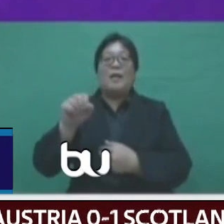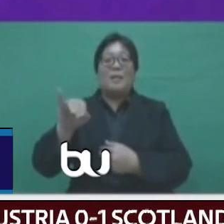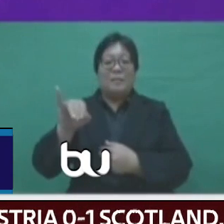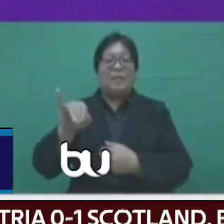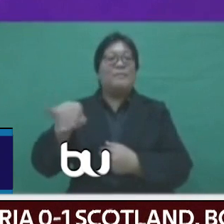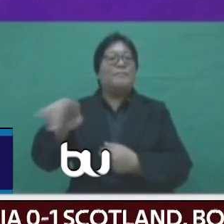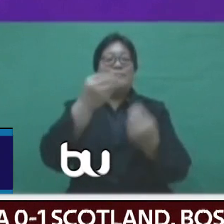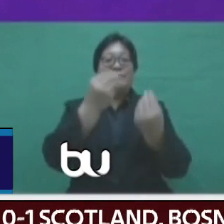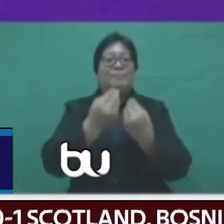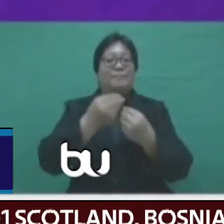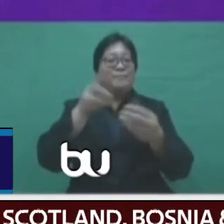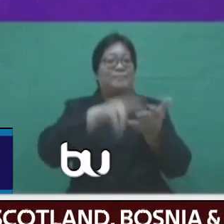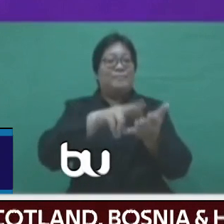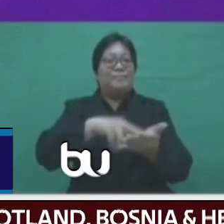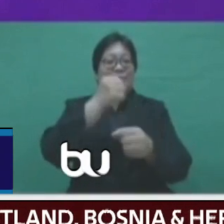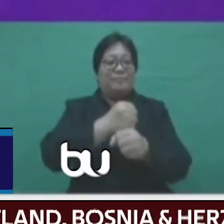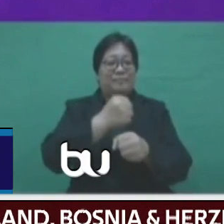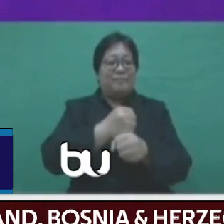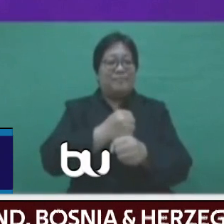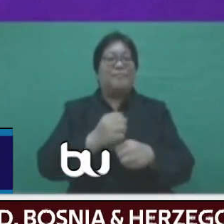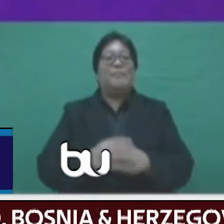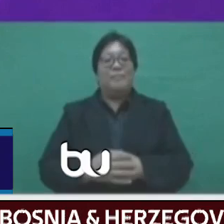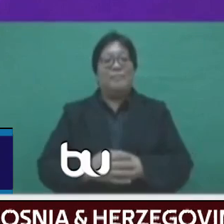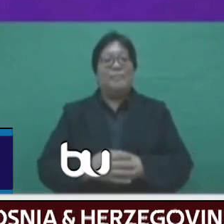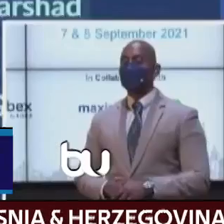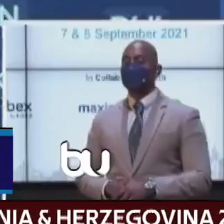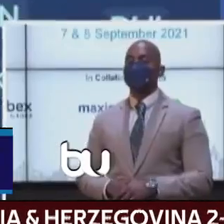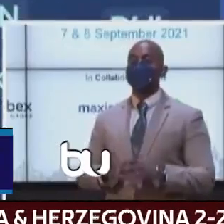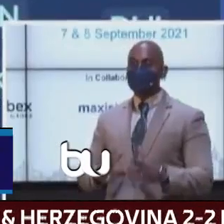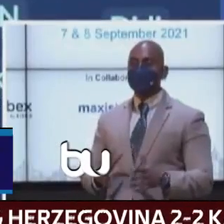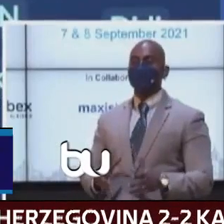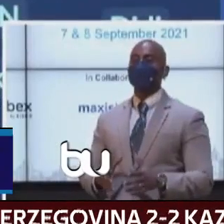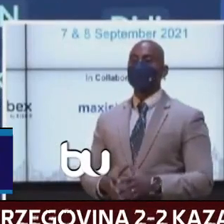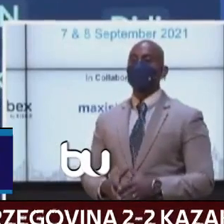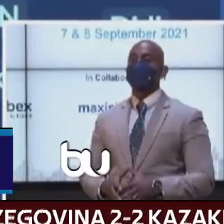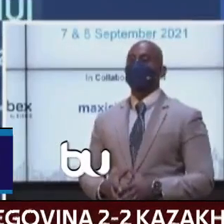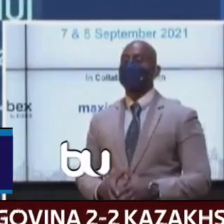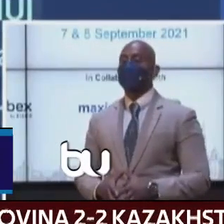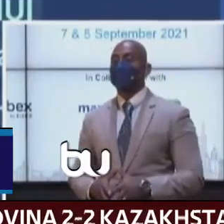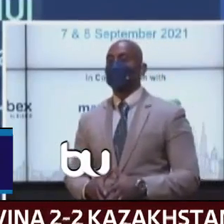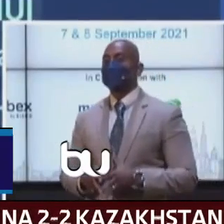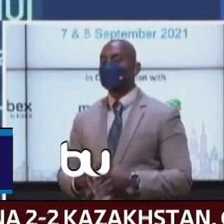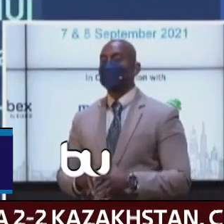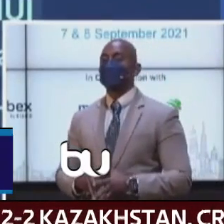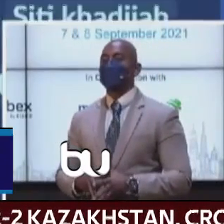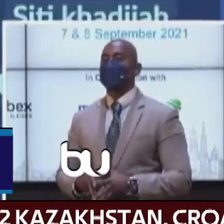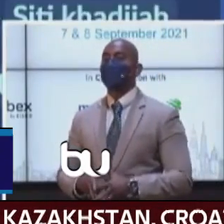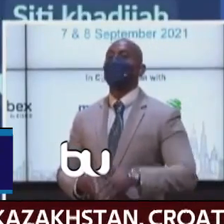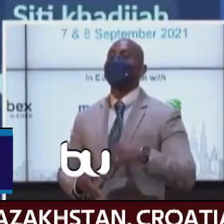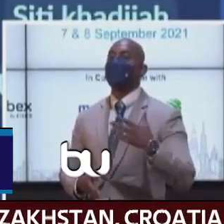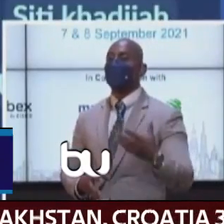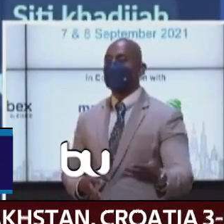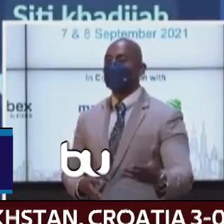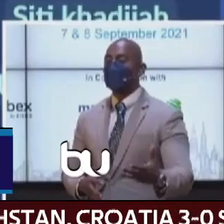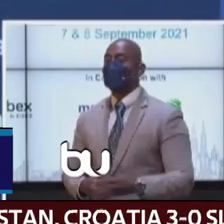adalah forum antarabangsa pertama mengenai perkhidmatan pekerjaan awam sejak Malaysia menjadi ahli Persatuan Perkhidmatan Pekerjaan Awam Dunia WEPS